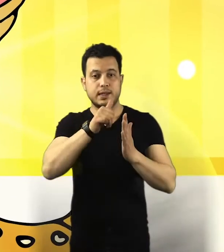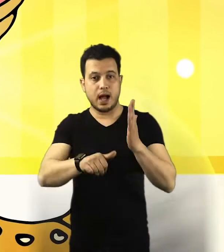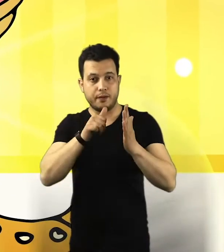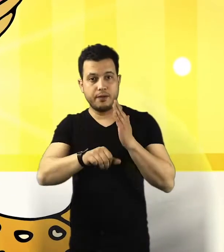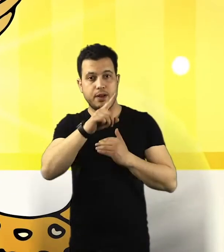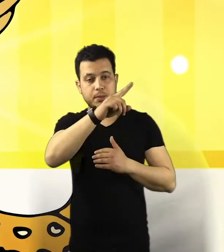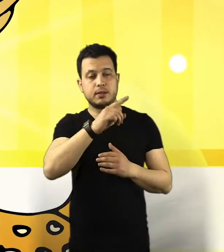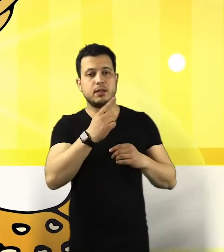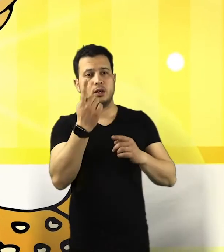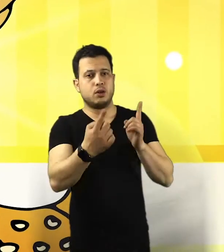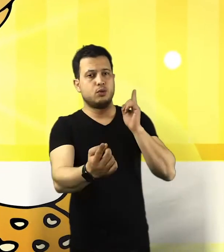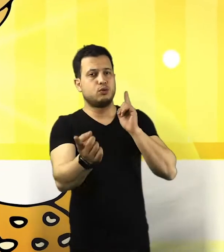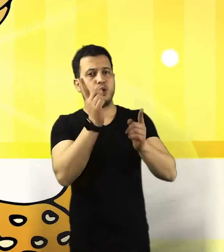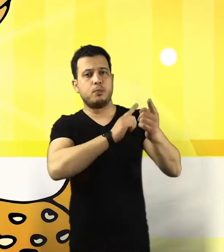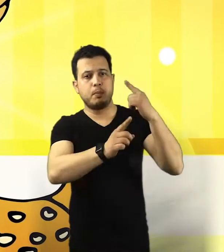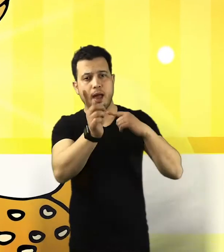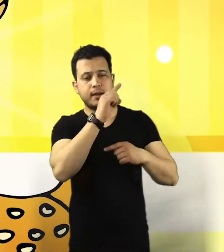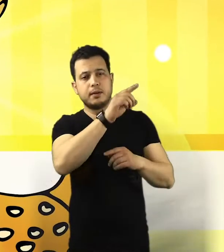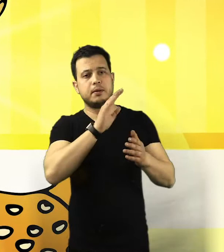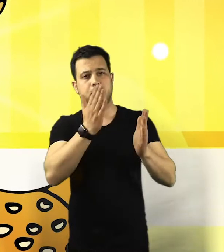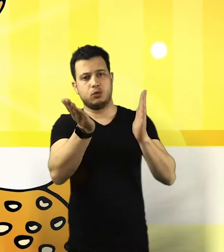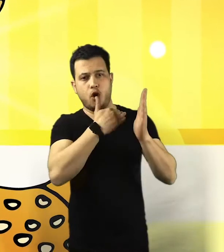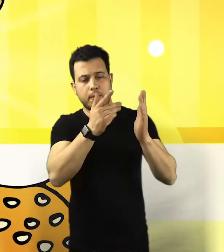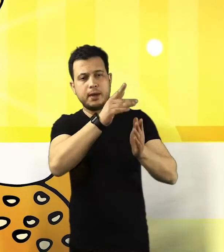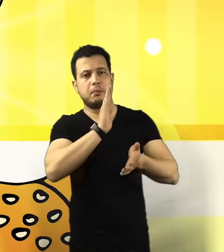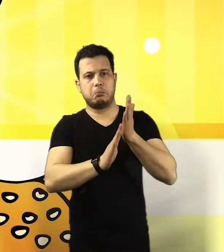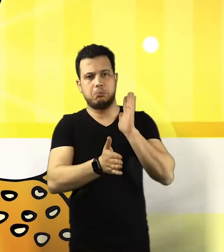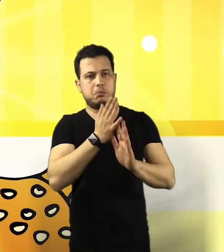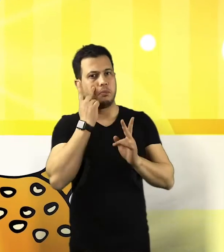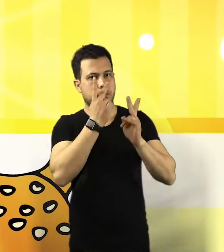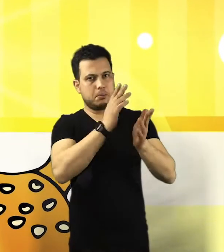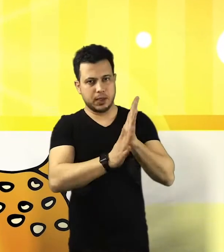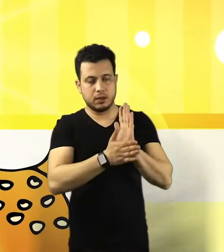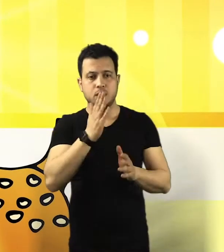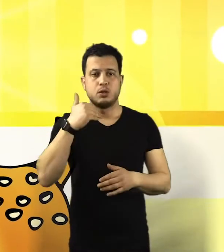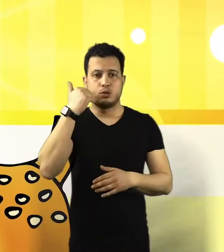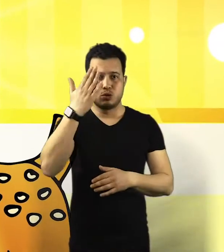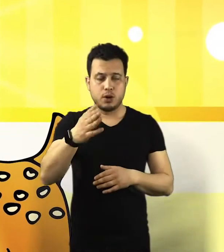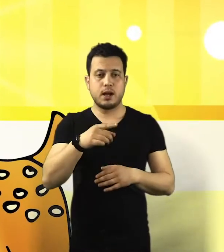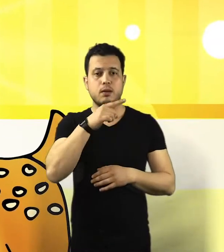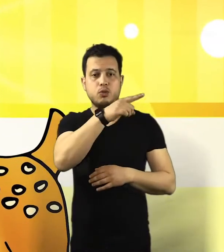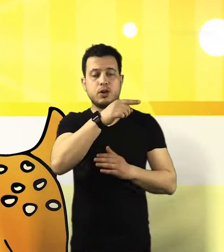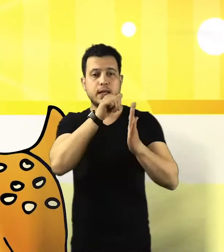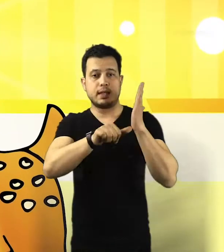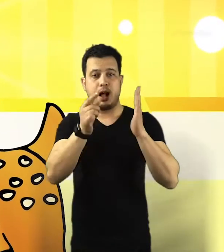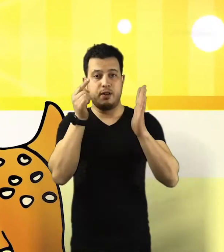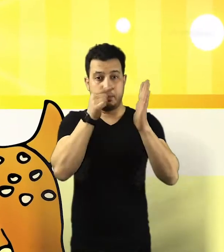yaprakları dönmeyi bıraktı Ardından takvimden odaya doğru Gökkuşağı gibi